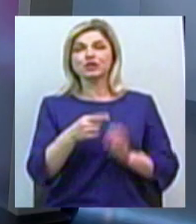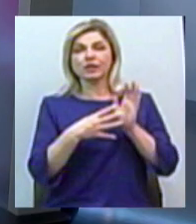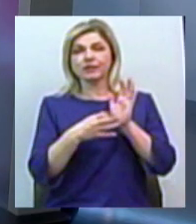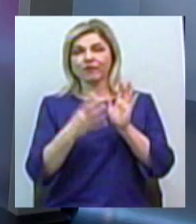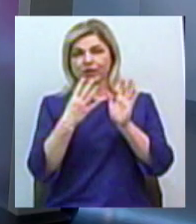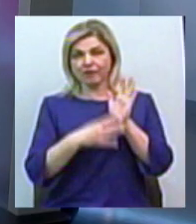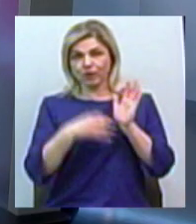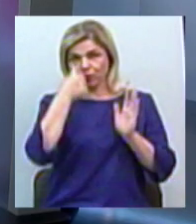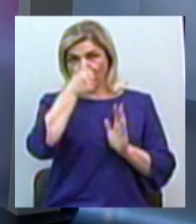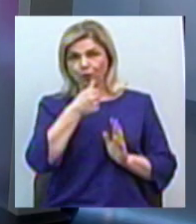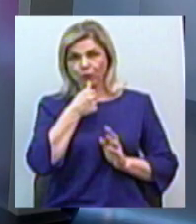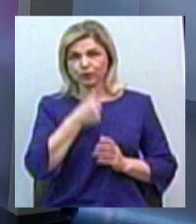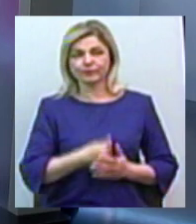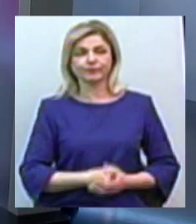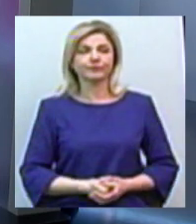1990 року,